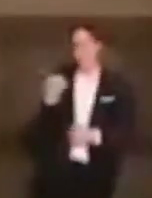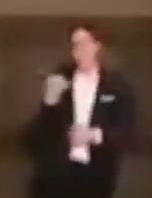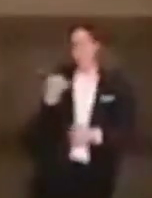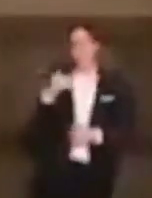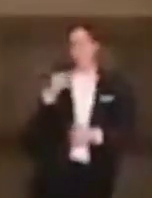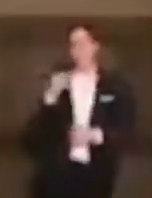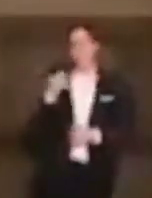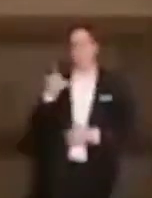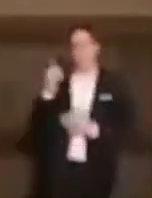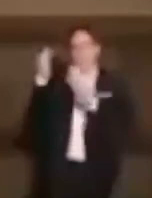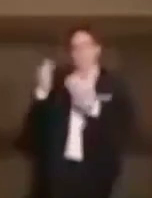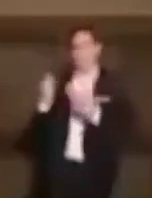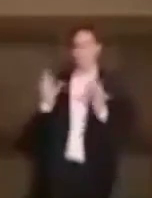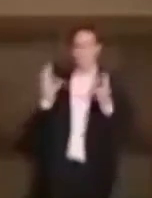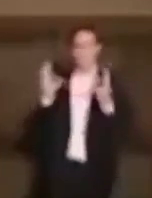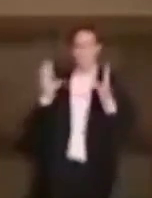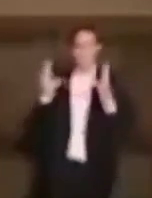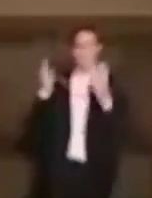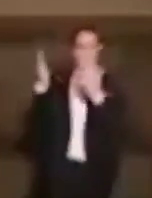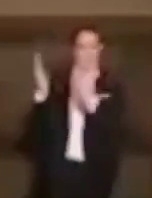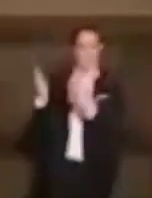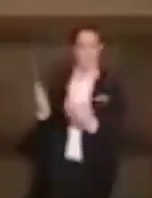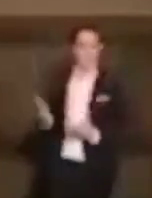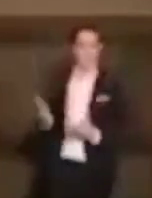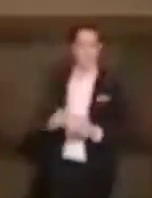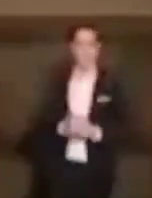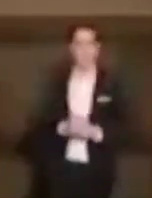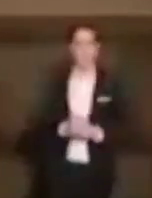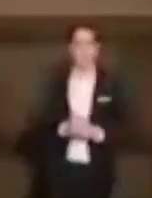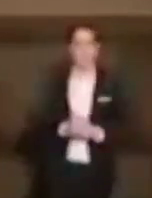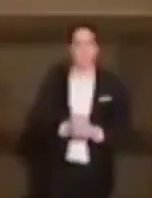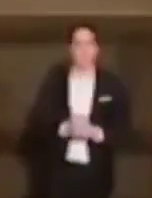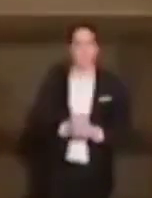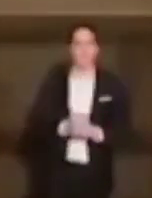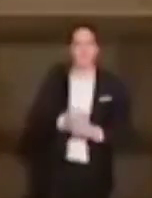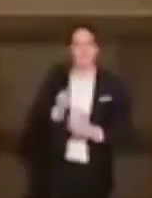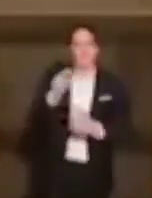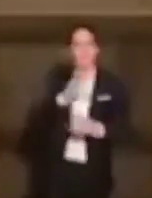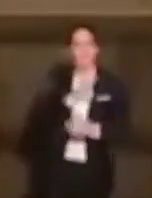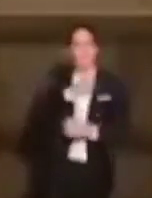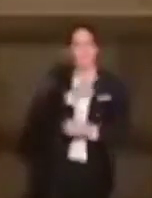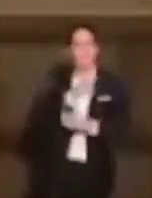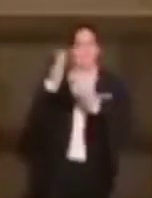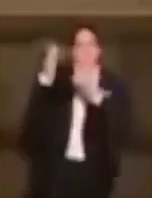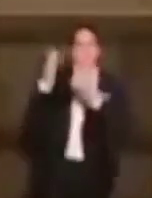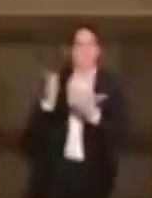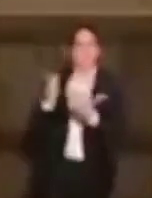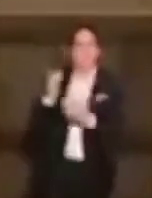مردم، آیا بهتر نیست علیه او تظاهرات کنید؟